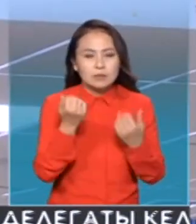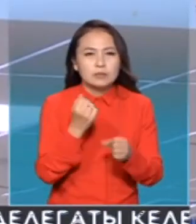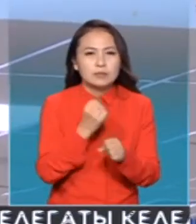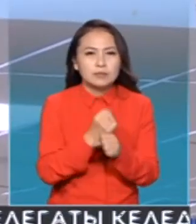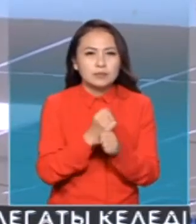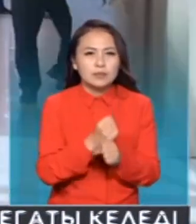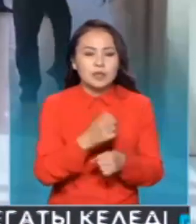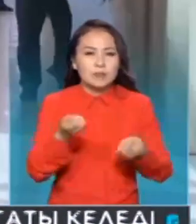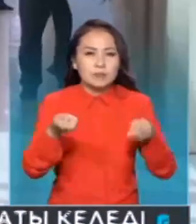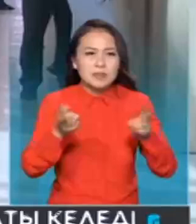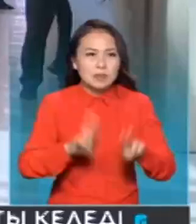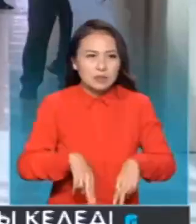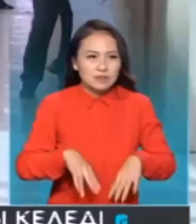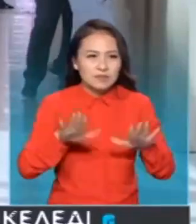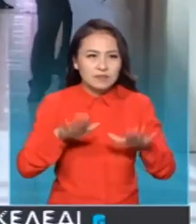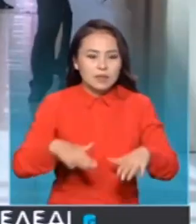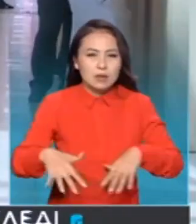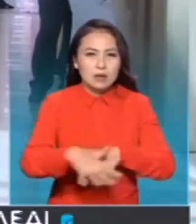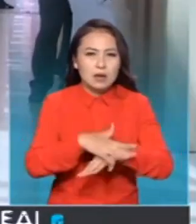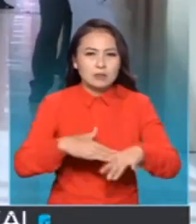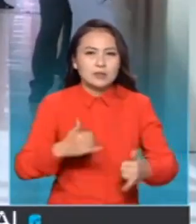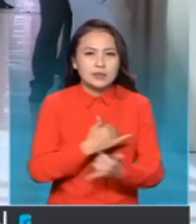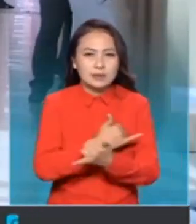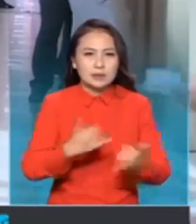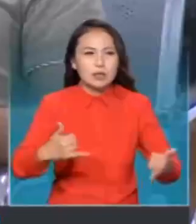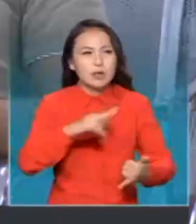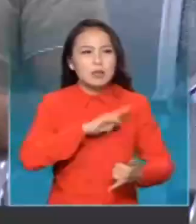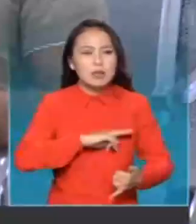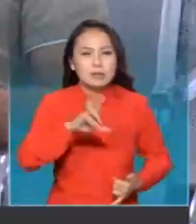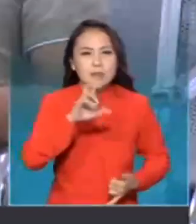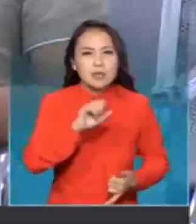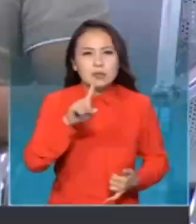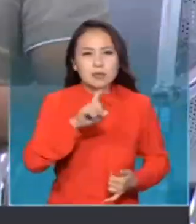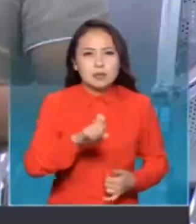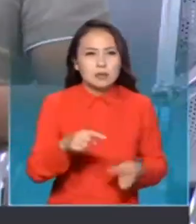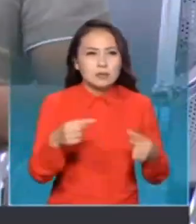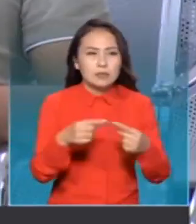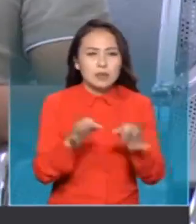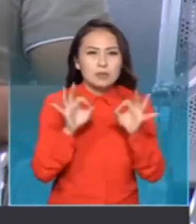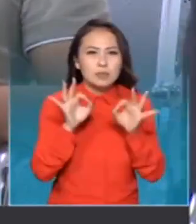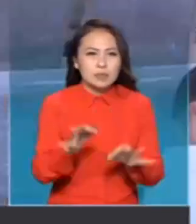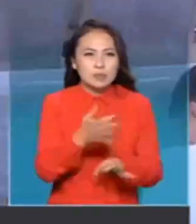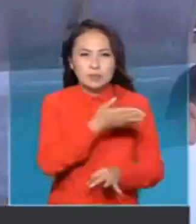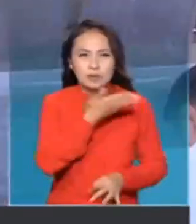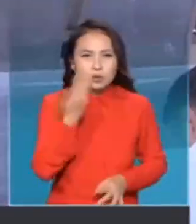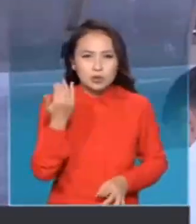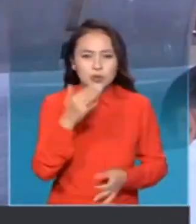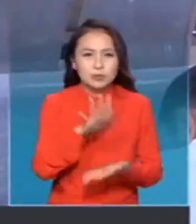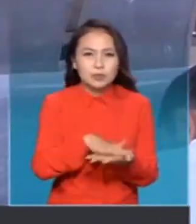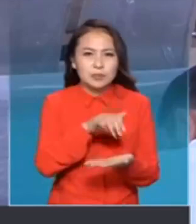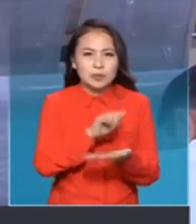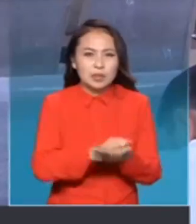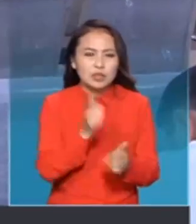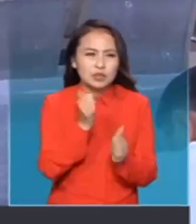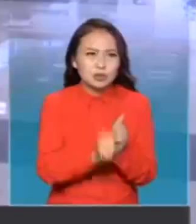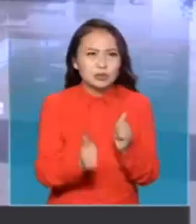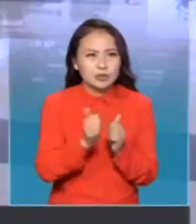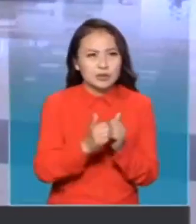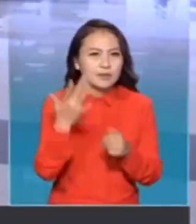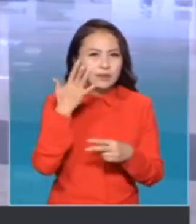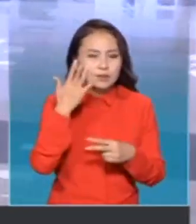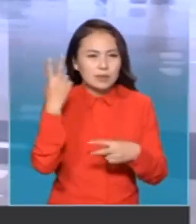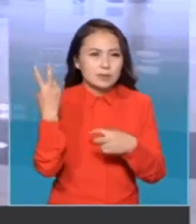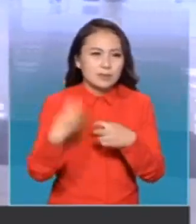елімізде мамандандырылған халыққа қызмет көрсету орталығындағы база бір жүйеге келтірілмеген сынды. Себебі жүйе бұзыла береді.